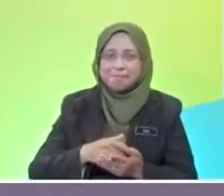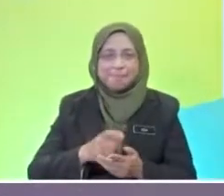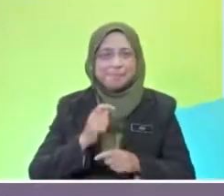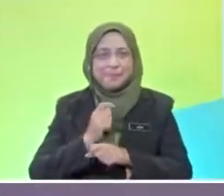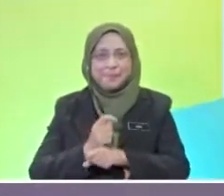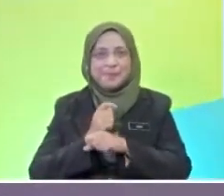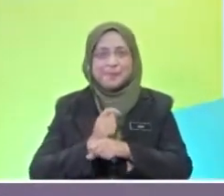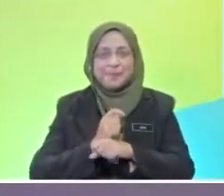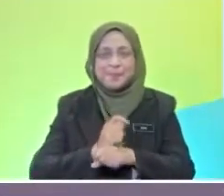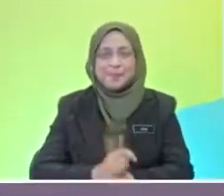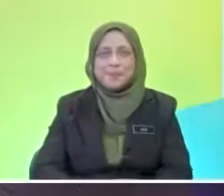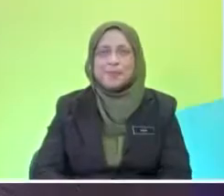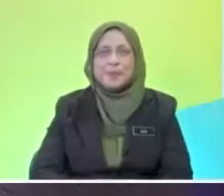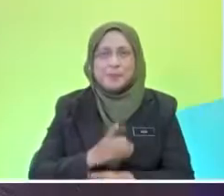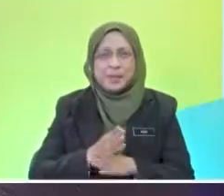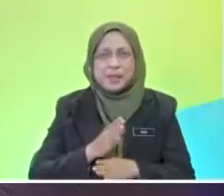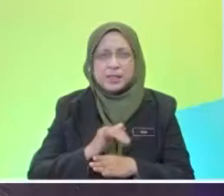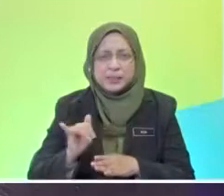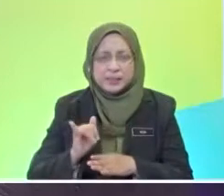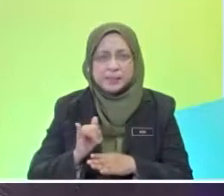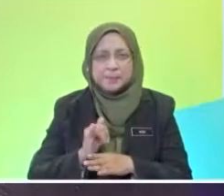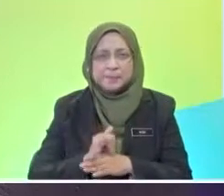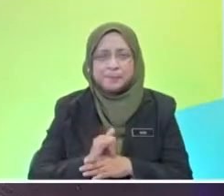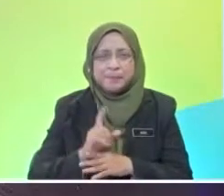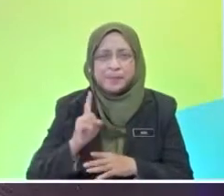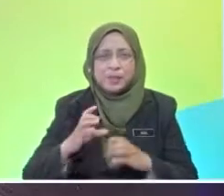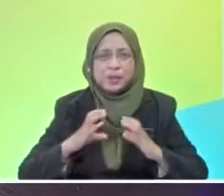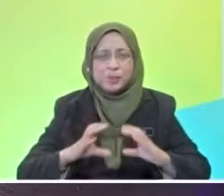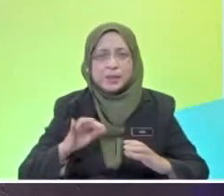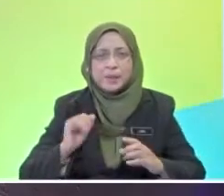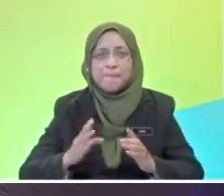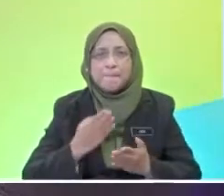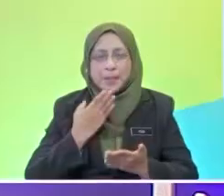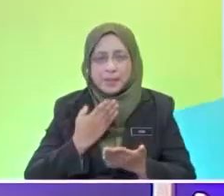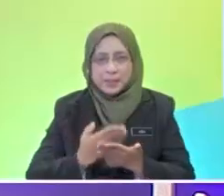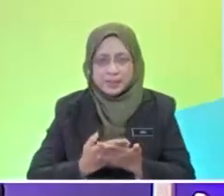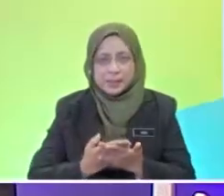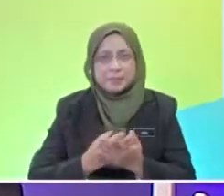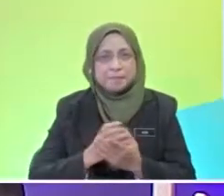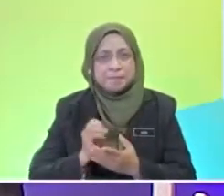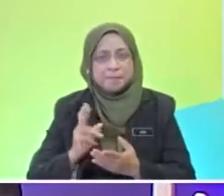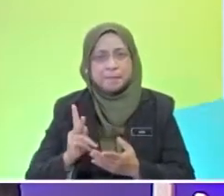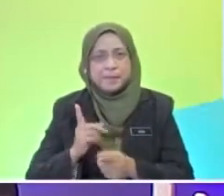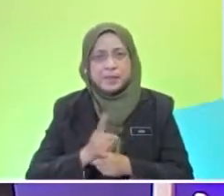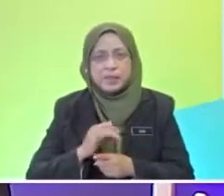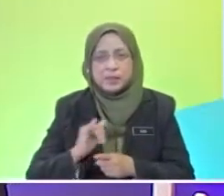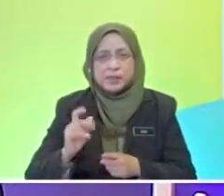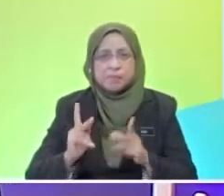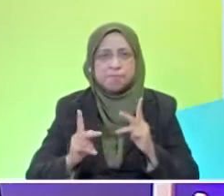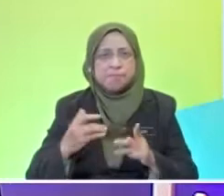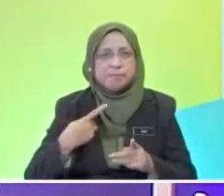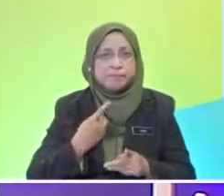baiklah. Sebenarnya okey, satu cubaan yang sangat baik. Okey. Baik, sebenarnya kalau kita kena